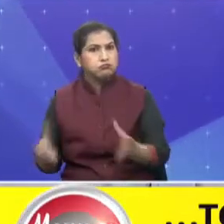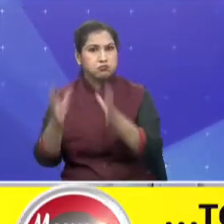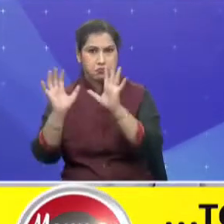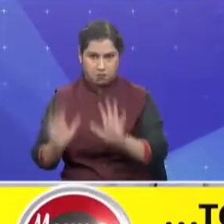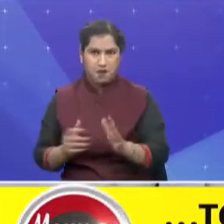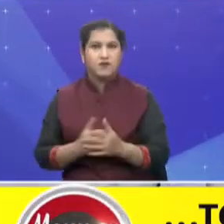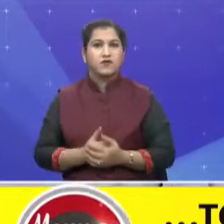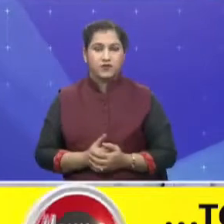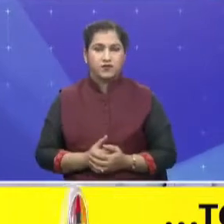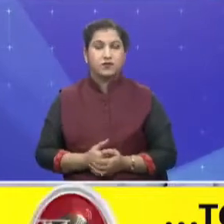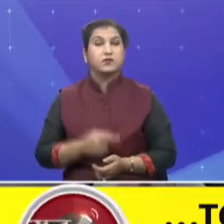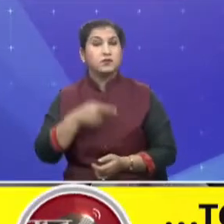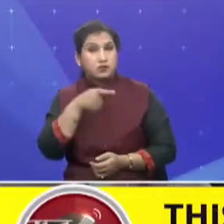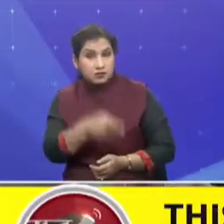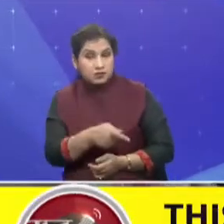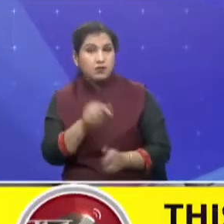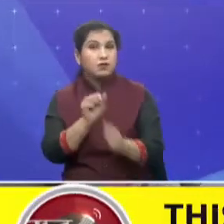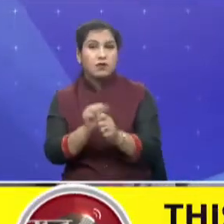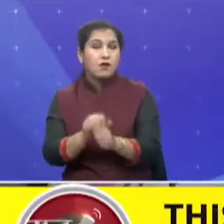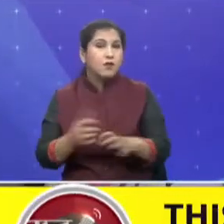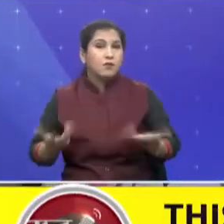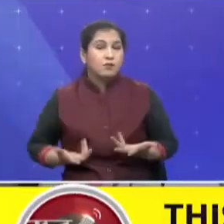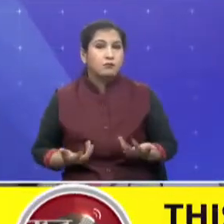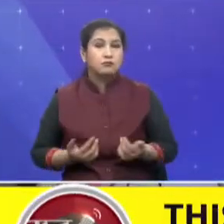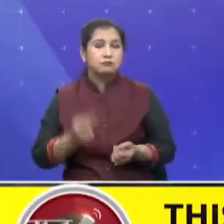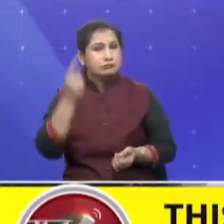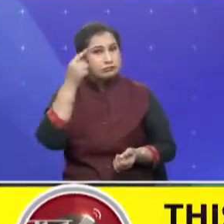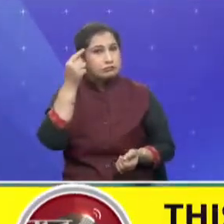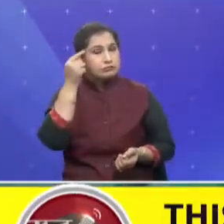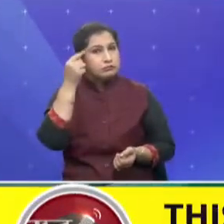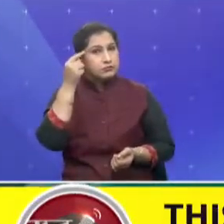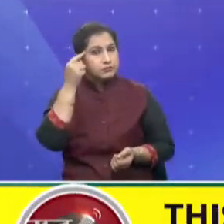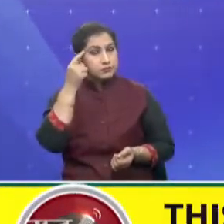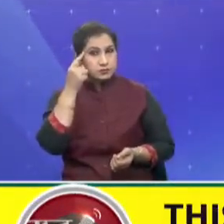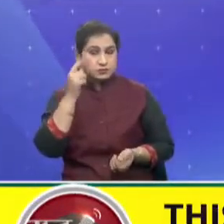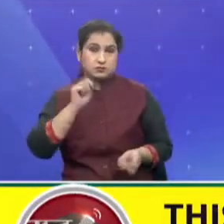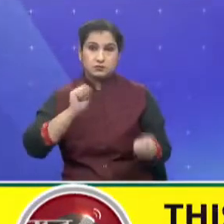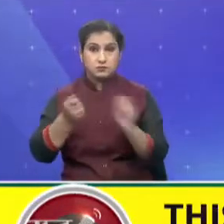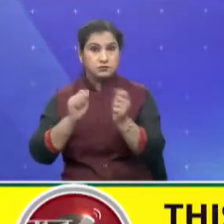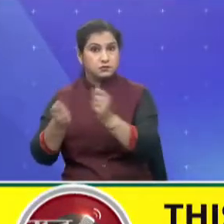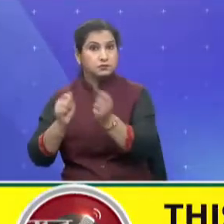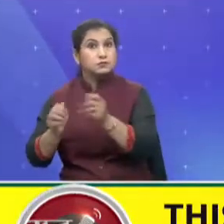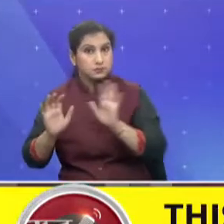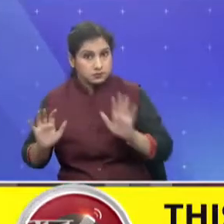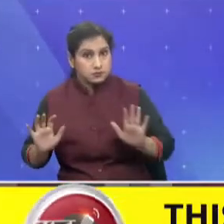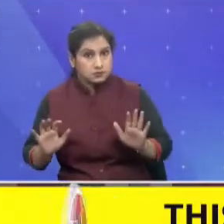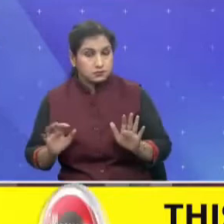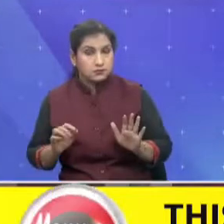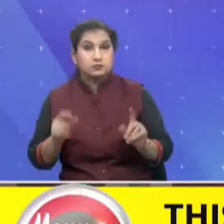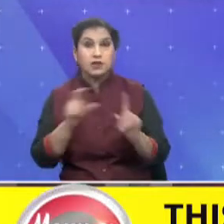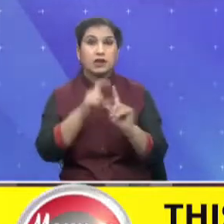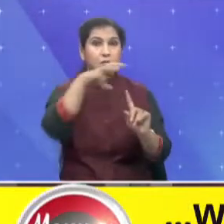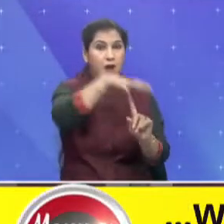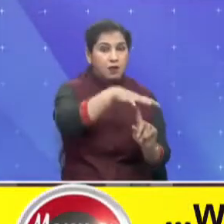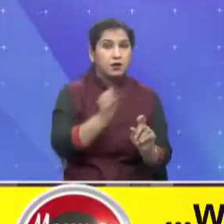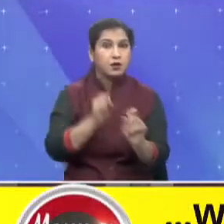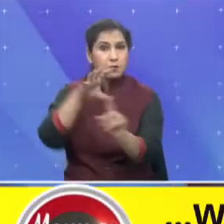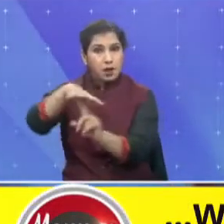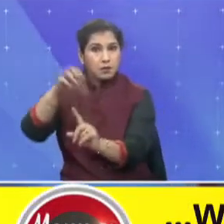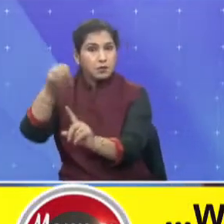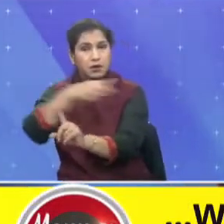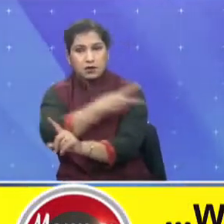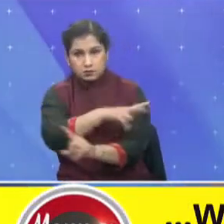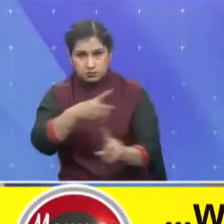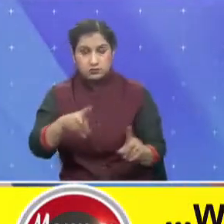हैं। इस अभियान से कुछ बड़ी ही इंटरेस्टिंग चीजें हुई हैं। डिपार्टमेंट ऑफ पोस्ट में जब